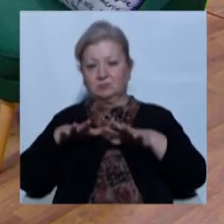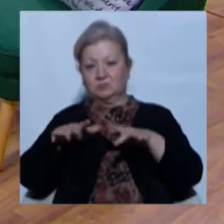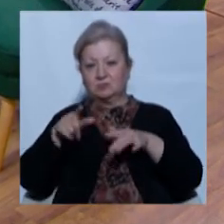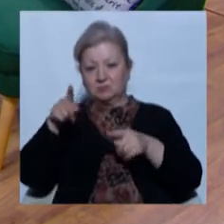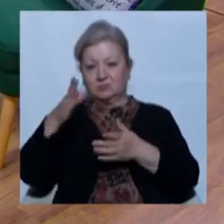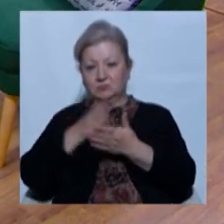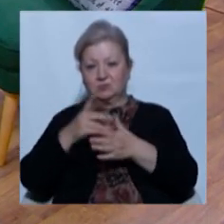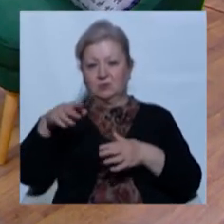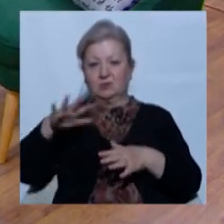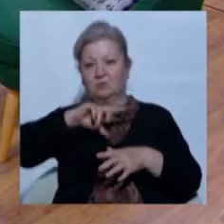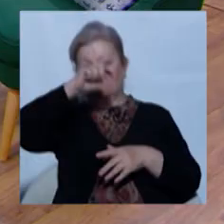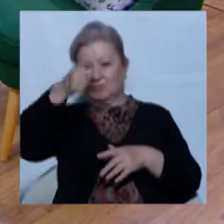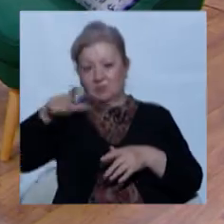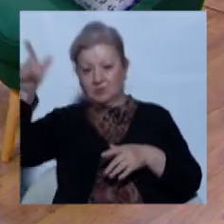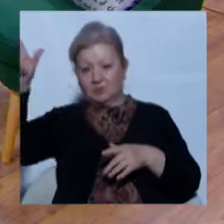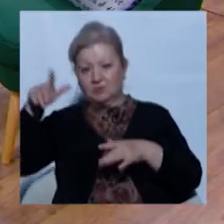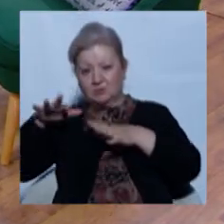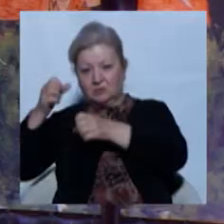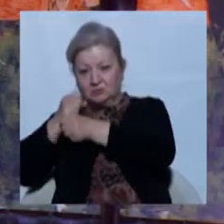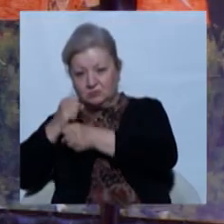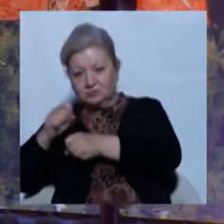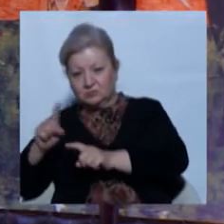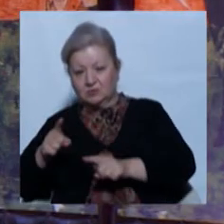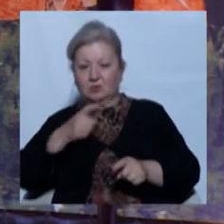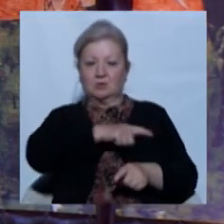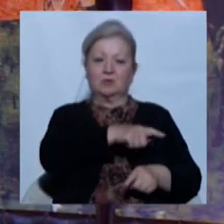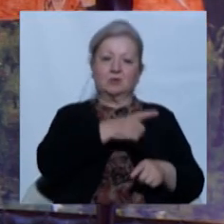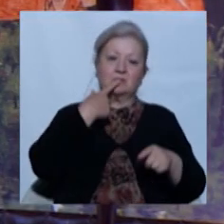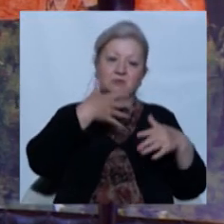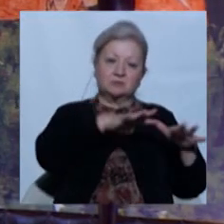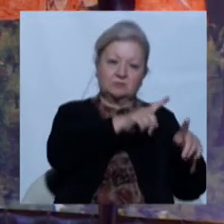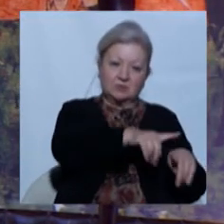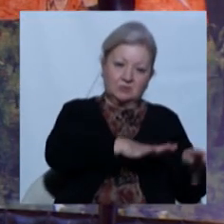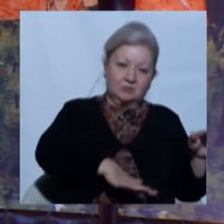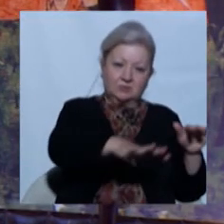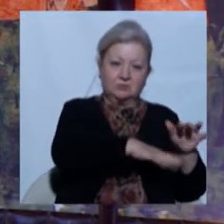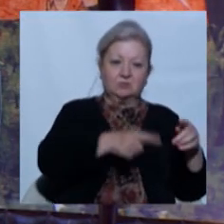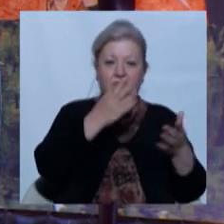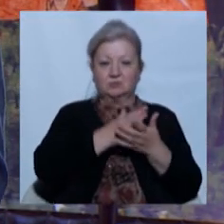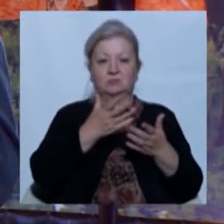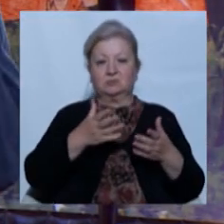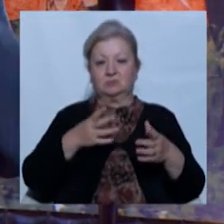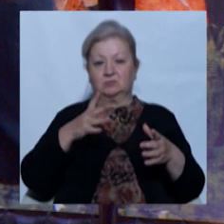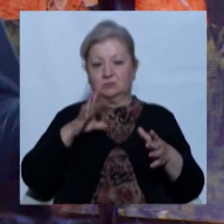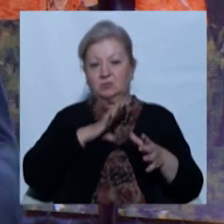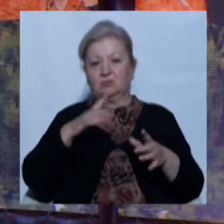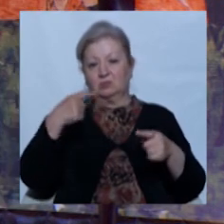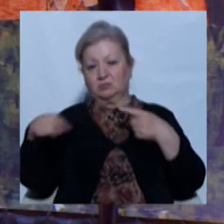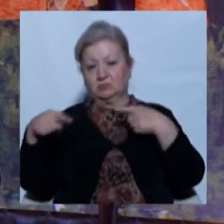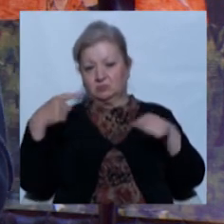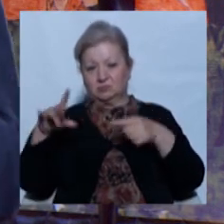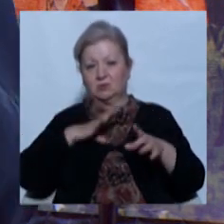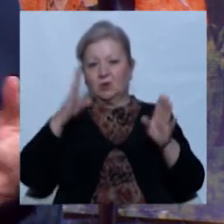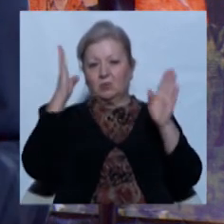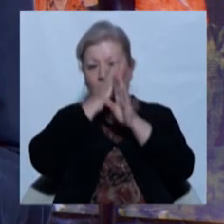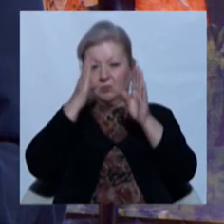და საქმიანობა ბარის აჭარაში, სადაც საზღვაო სანაპიროზე, რა თქმა უნდა განსხვავდებოდა და ეს ბუნებრივი